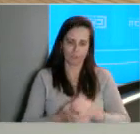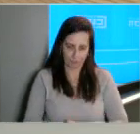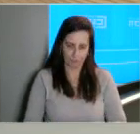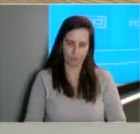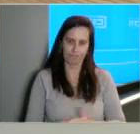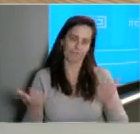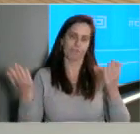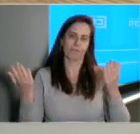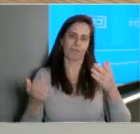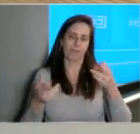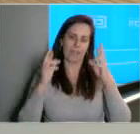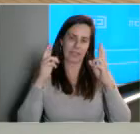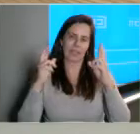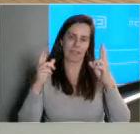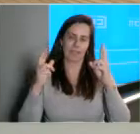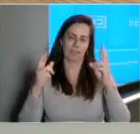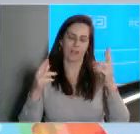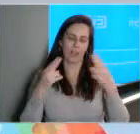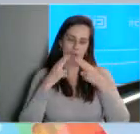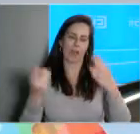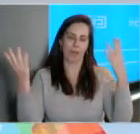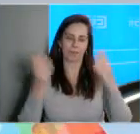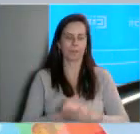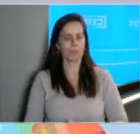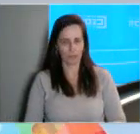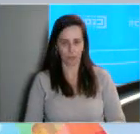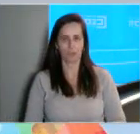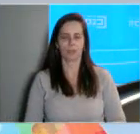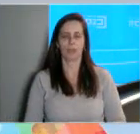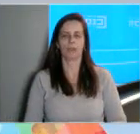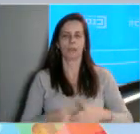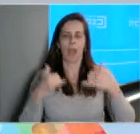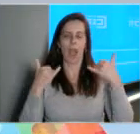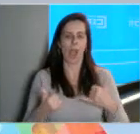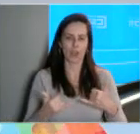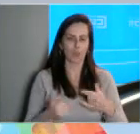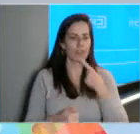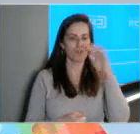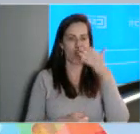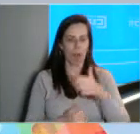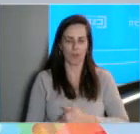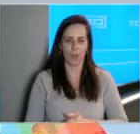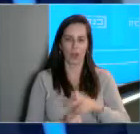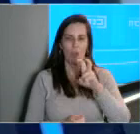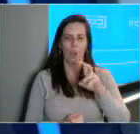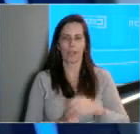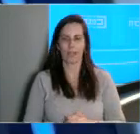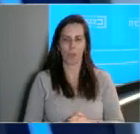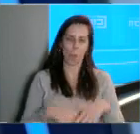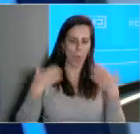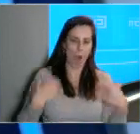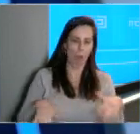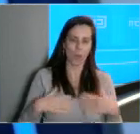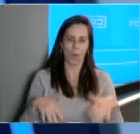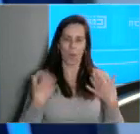משה, ונקבל הכרעה בקרוב. תודה רבה בנצי. ועכשיו כמובטח נאמר שלום לעודד.